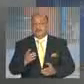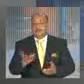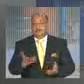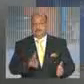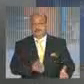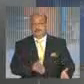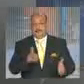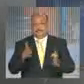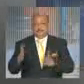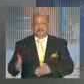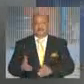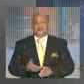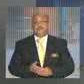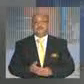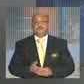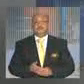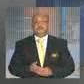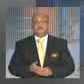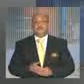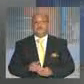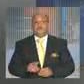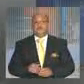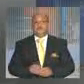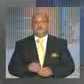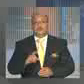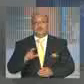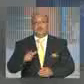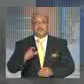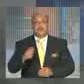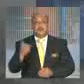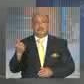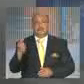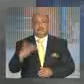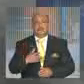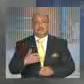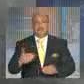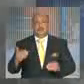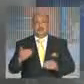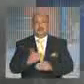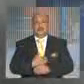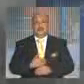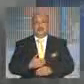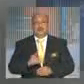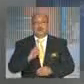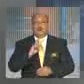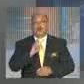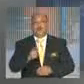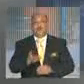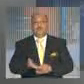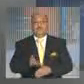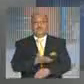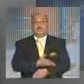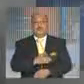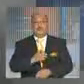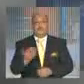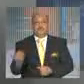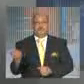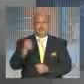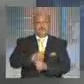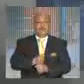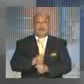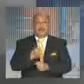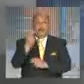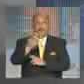شهور مرت منذ صدور قرار إحداث كلية طب في الجهات الداخلية ومدني تنتظر إجراءات تجسد انطلاق إنشاء هذه